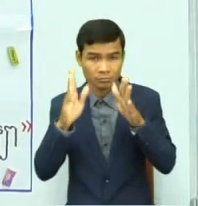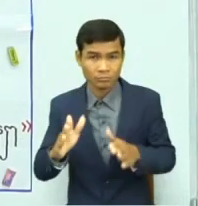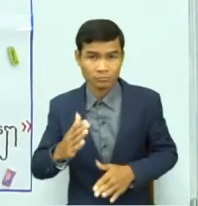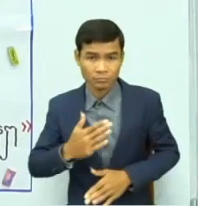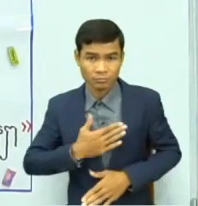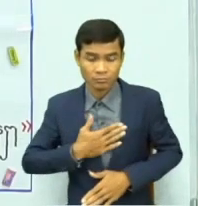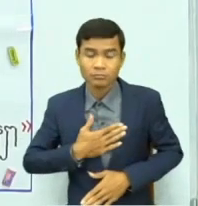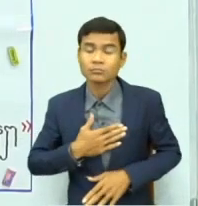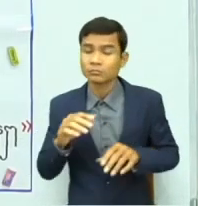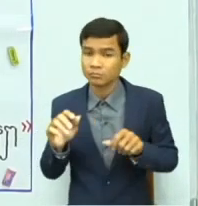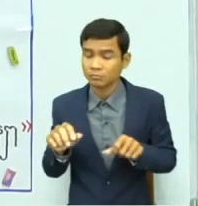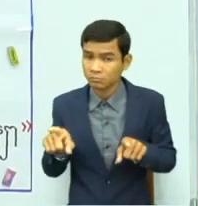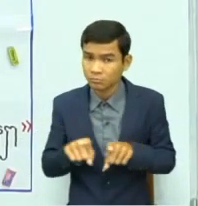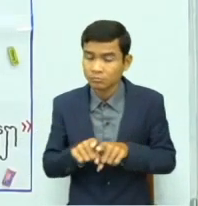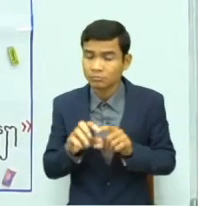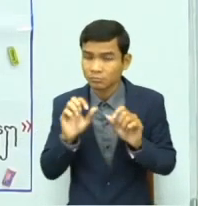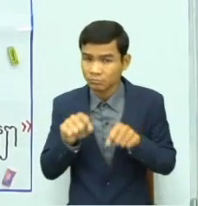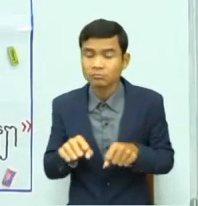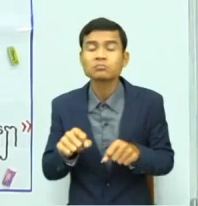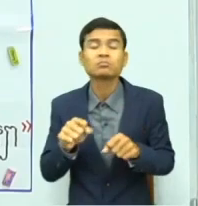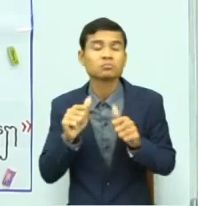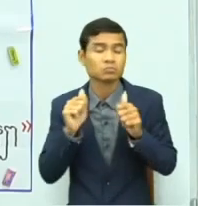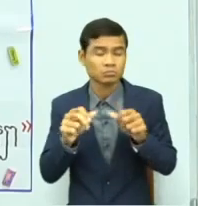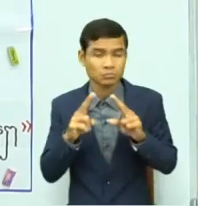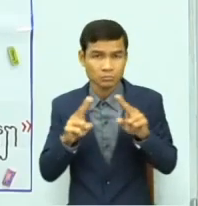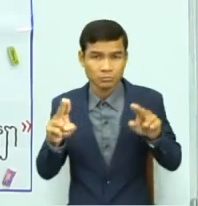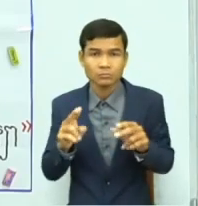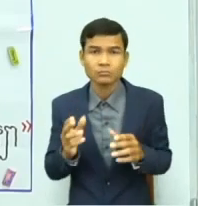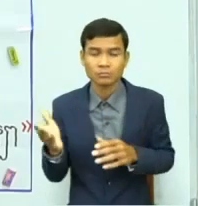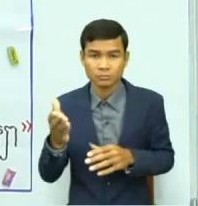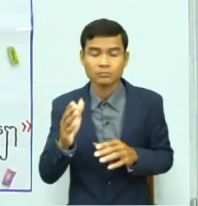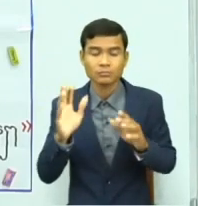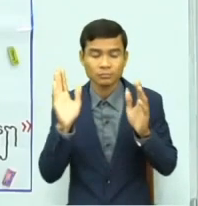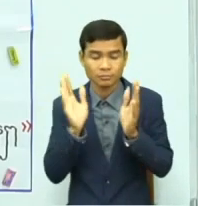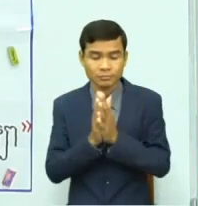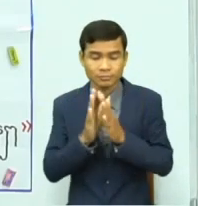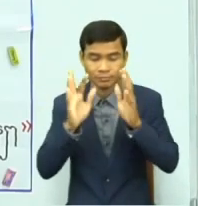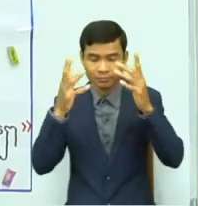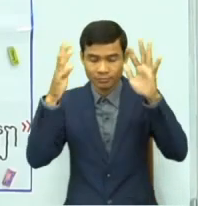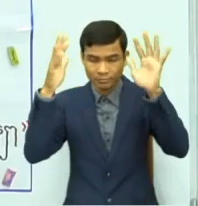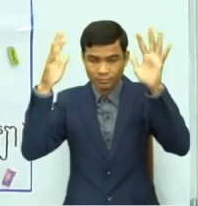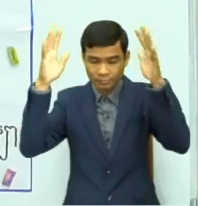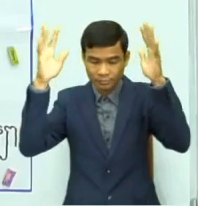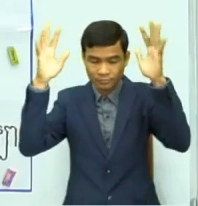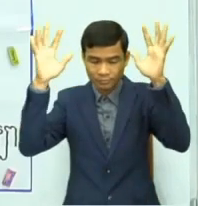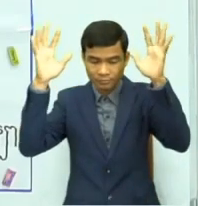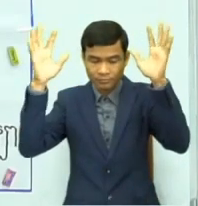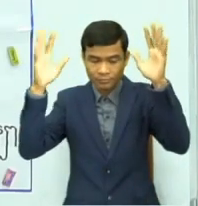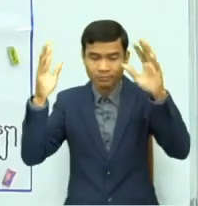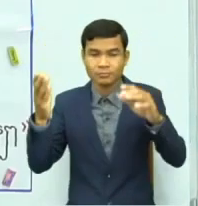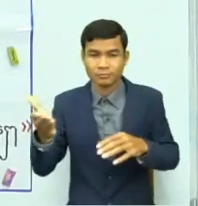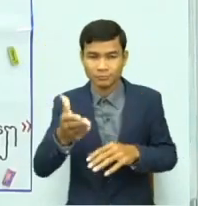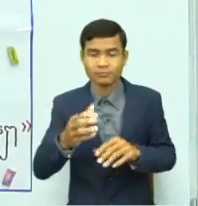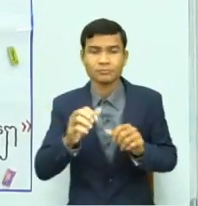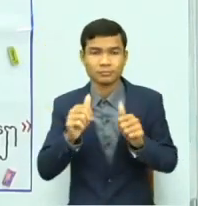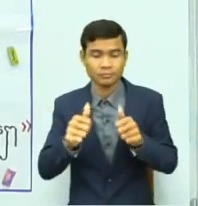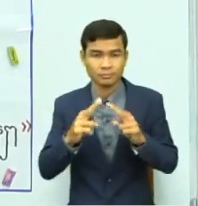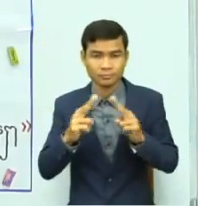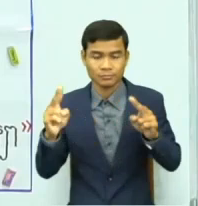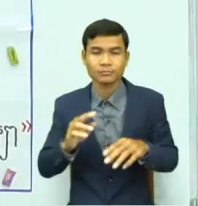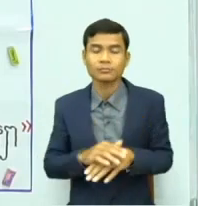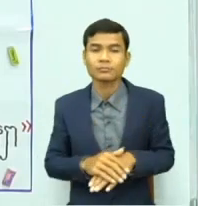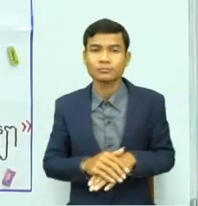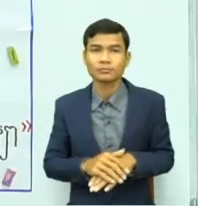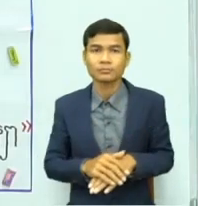con cha đôi ác nghĩa là on nà con chẳng con tiếc đại ô sát đôi từng ác nghĩa cha là on nà con